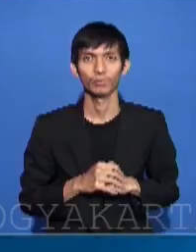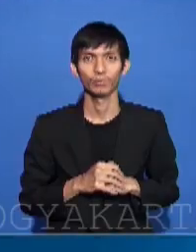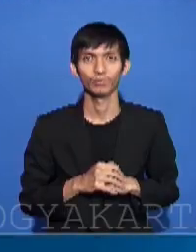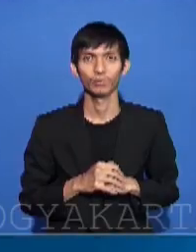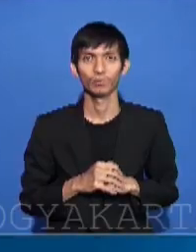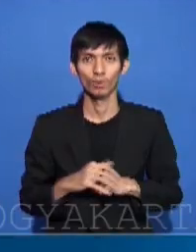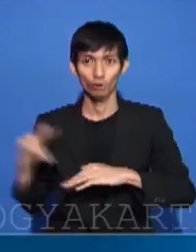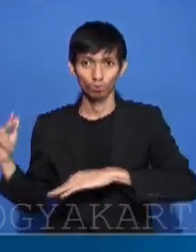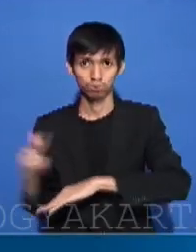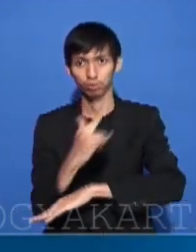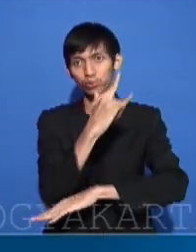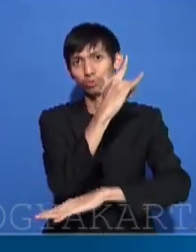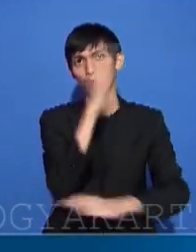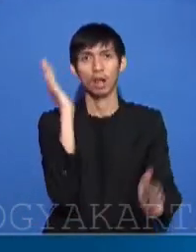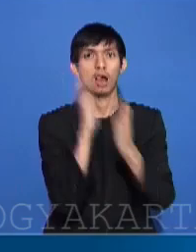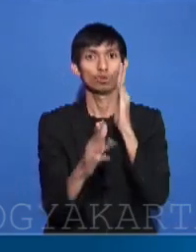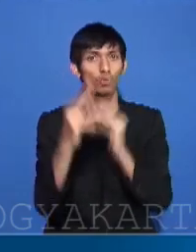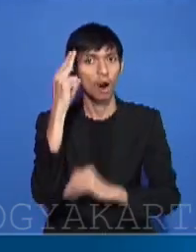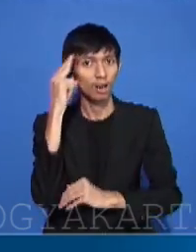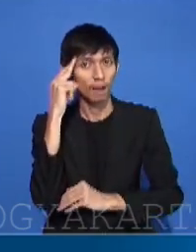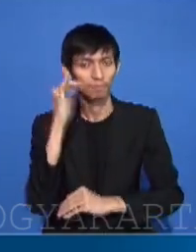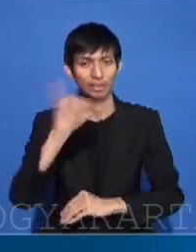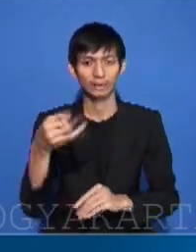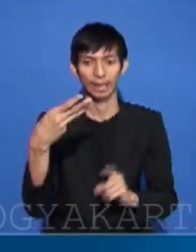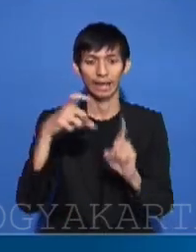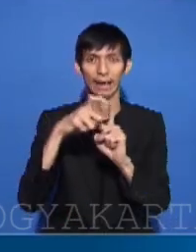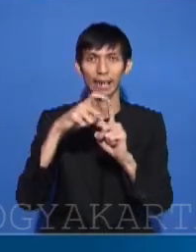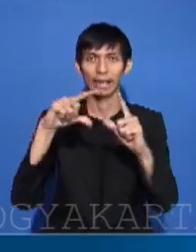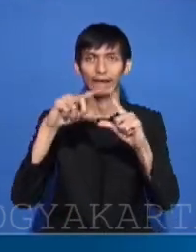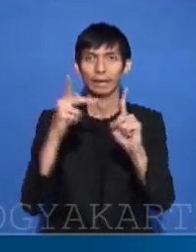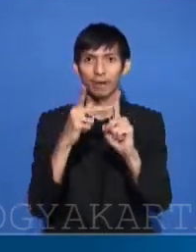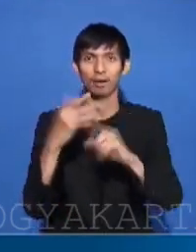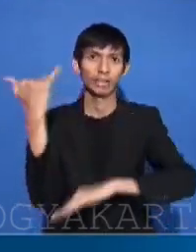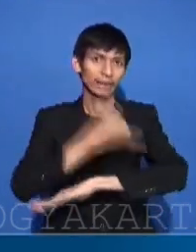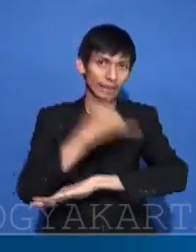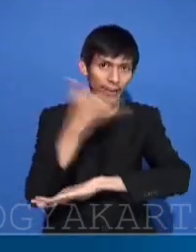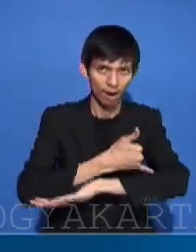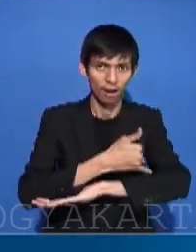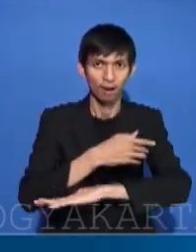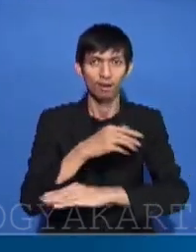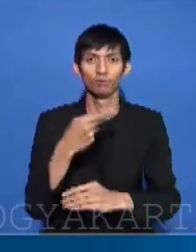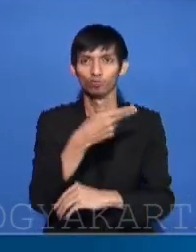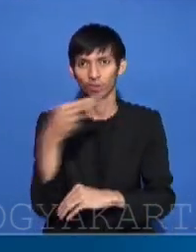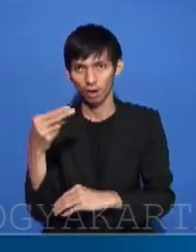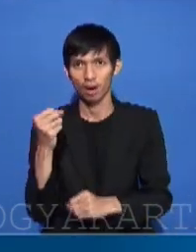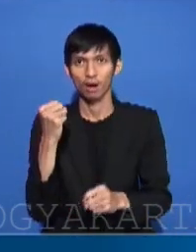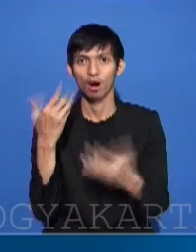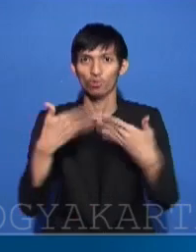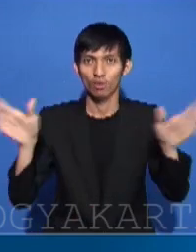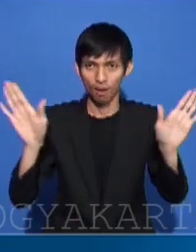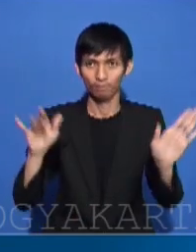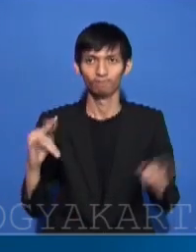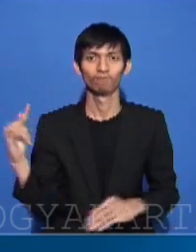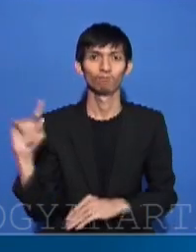Penerbangan langsung ke Jeddah melalui YIA ini diakomodir maskapai penerbangan Garuda Indonesia. Penerbangan pertama dari YIA